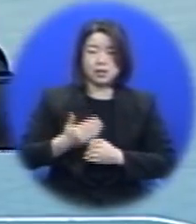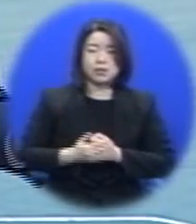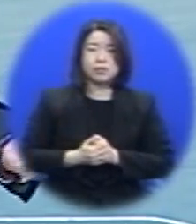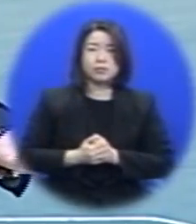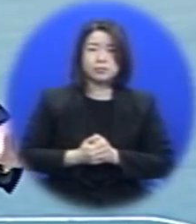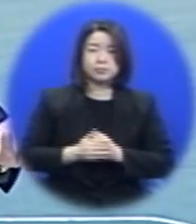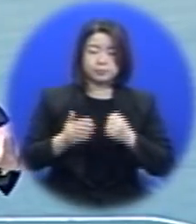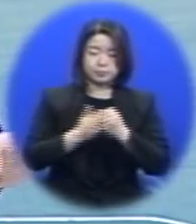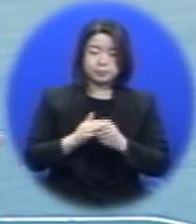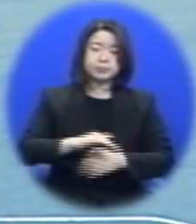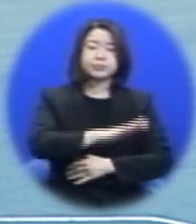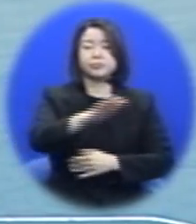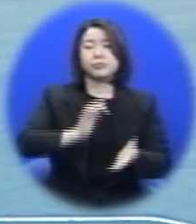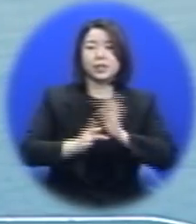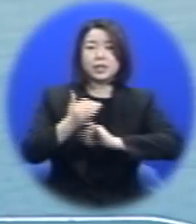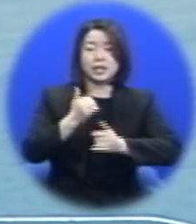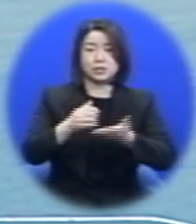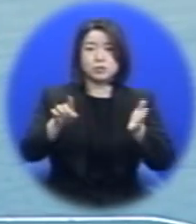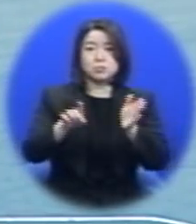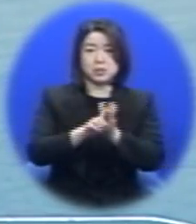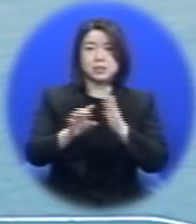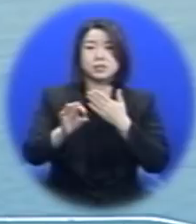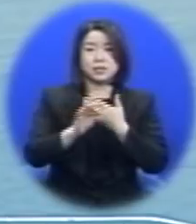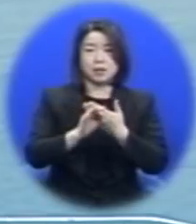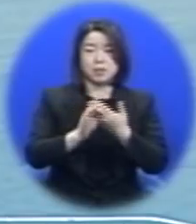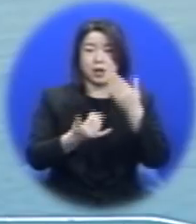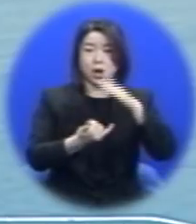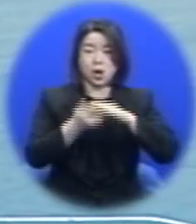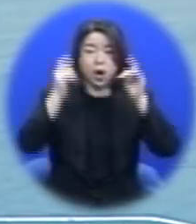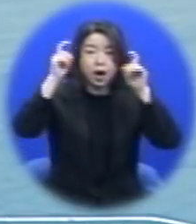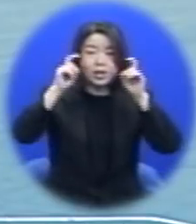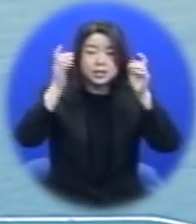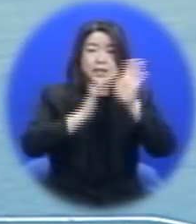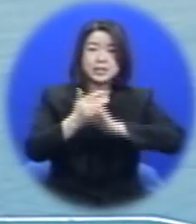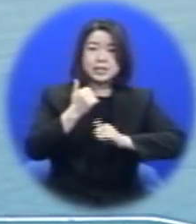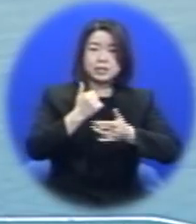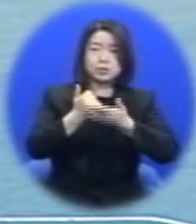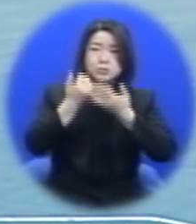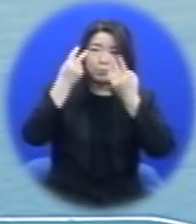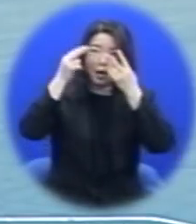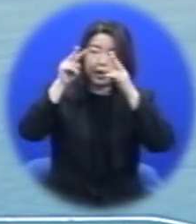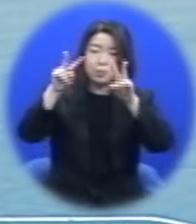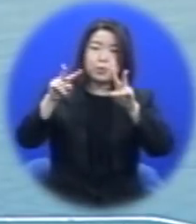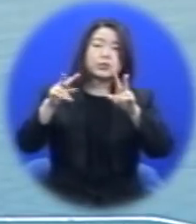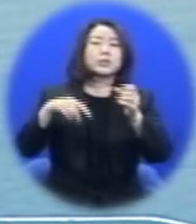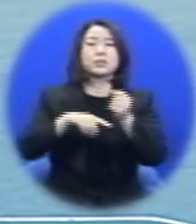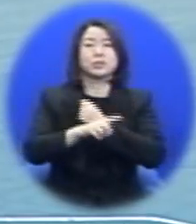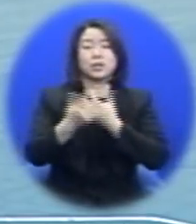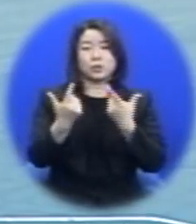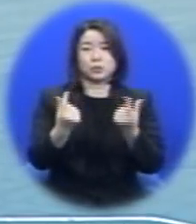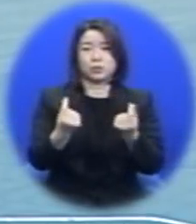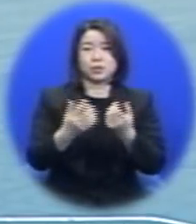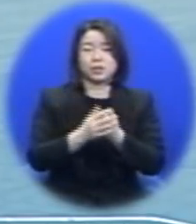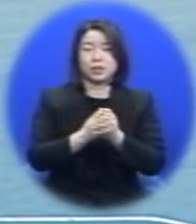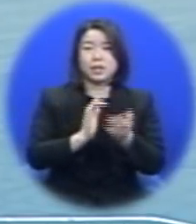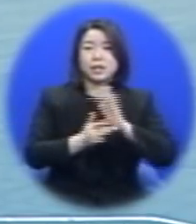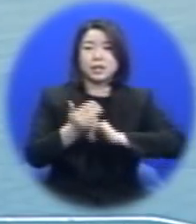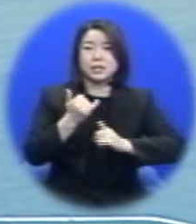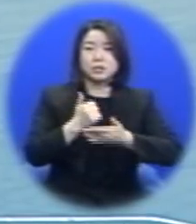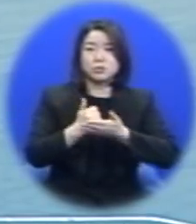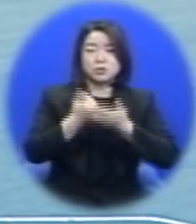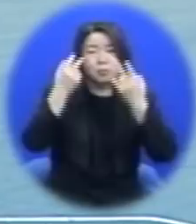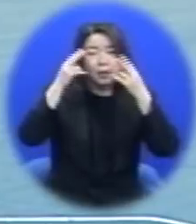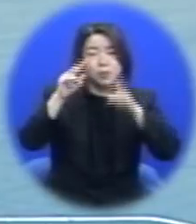그러므로 우리가 예수를 믿는다면 어린 양 예수님을 바라보는 자라는 뜻입니다. 만약에 어린 양 예수님을